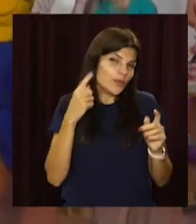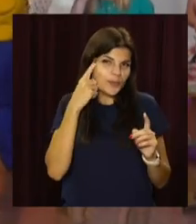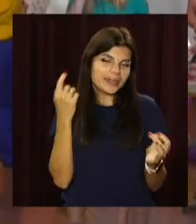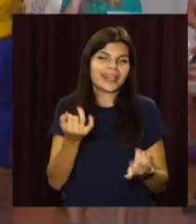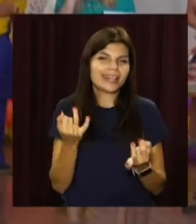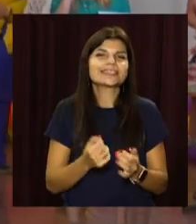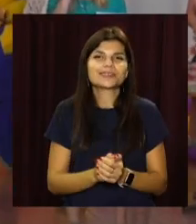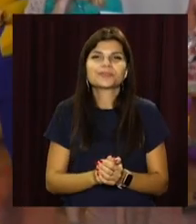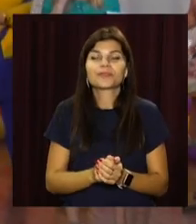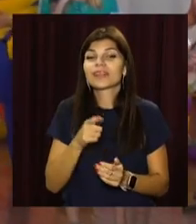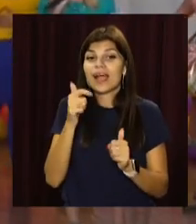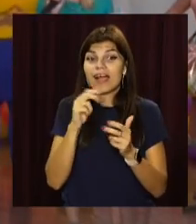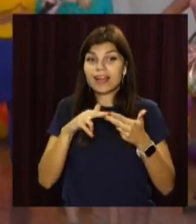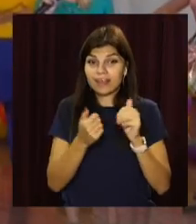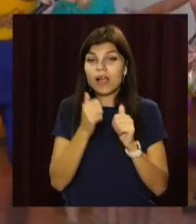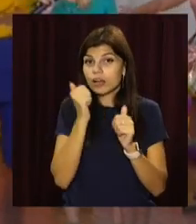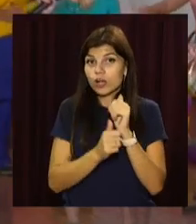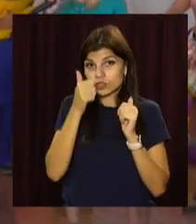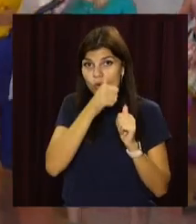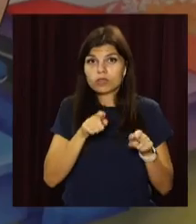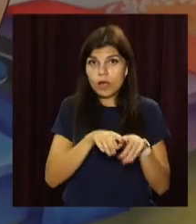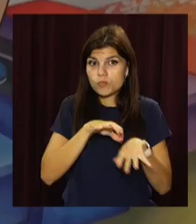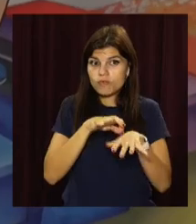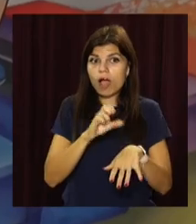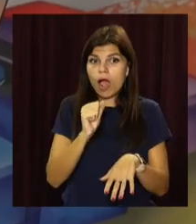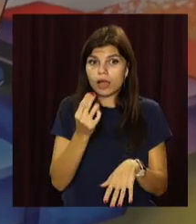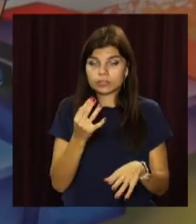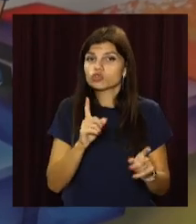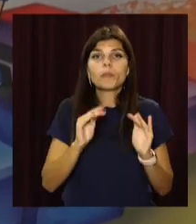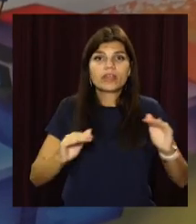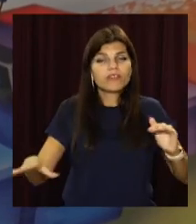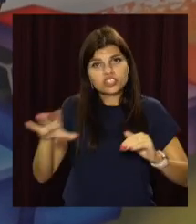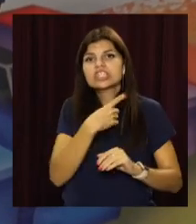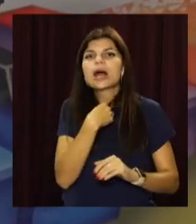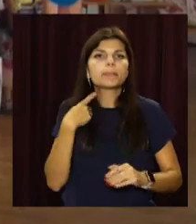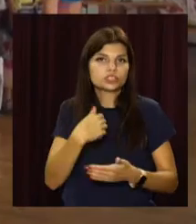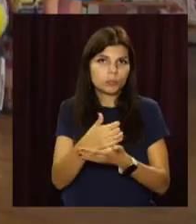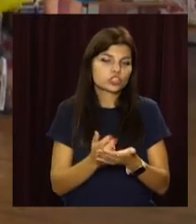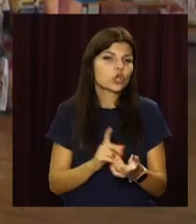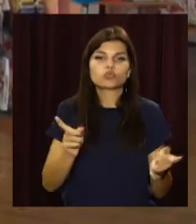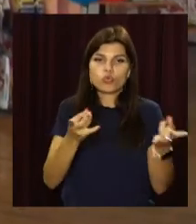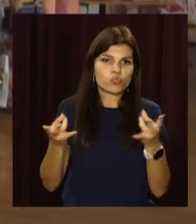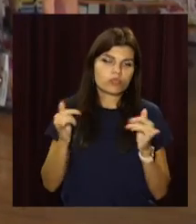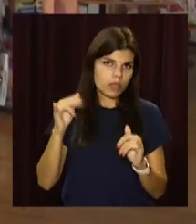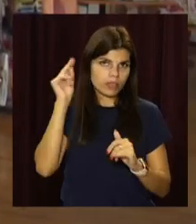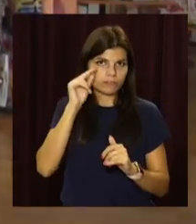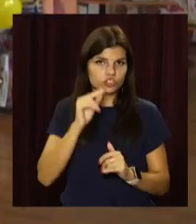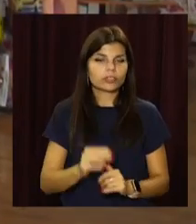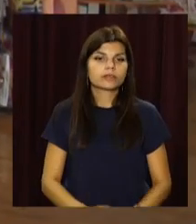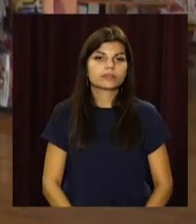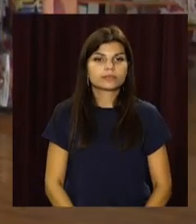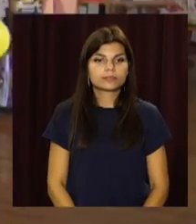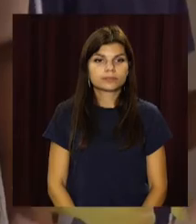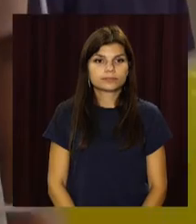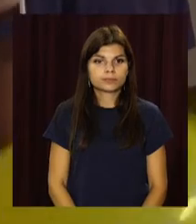У Кам'янському щороку у серпні проводять таку акцію, аби усі діти були забезпечені необхідним для навчання. Галина